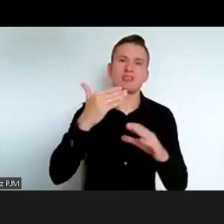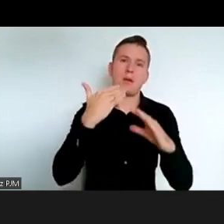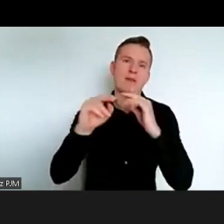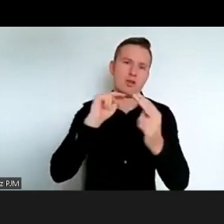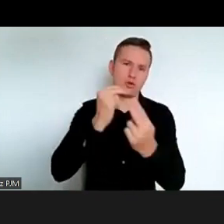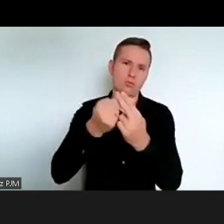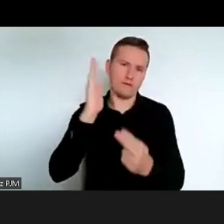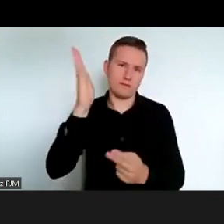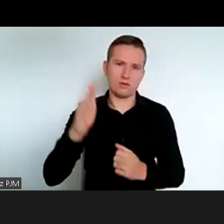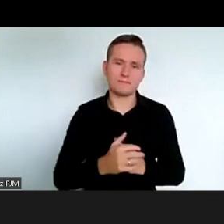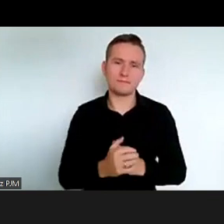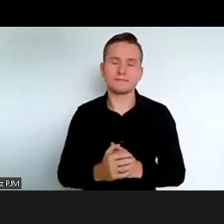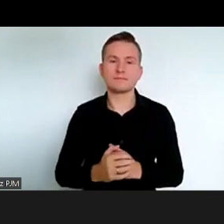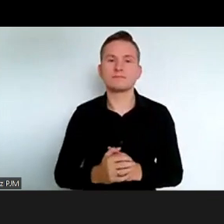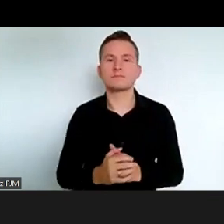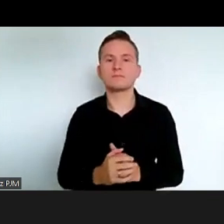odpowiedzi.